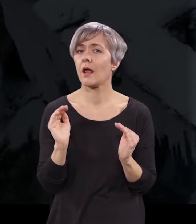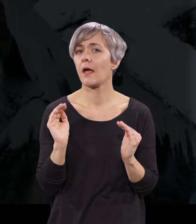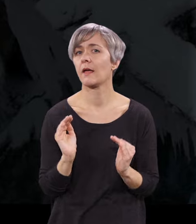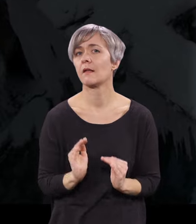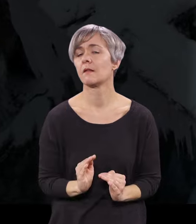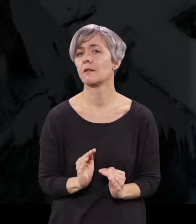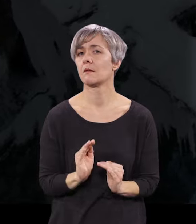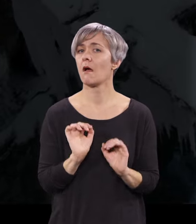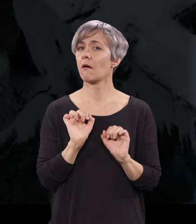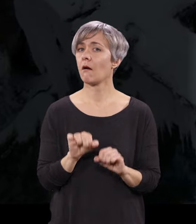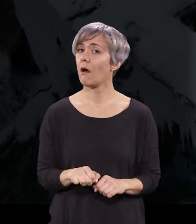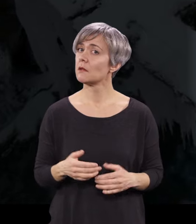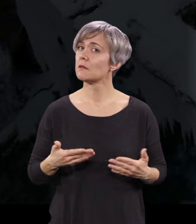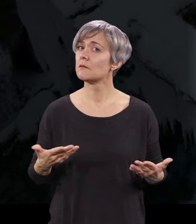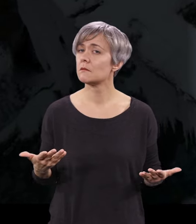kleine Hände